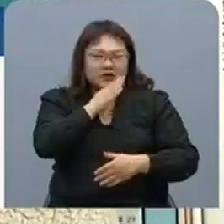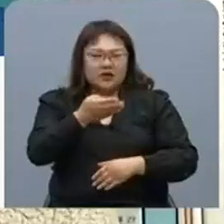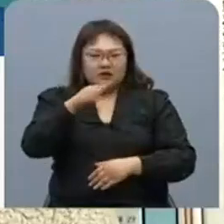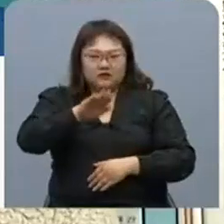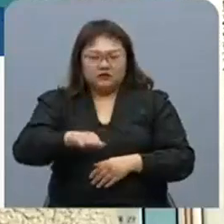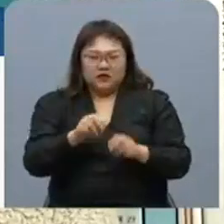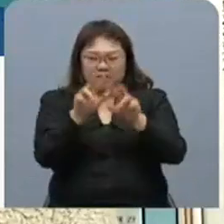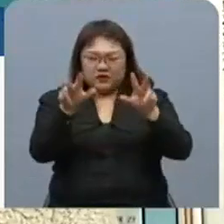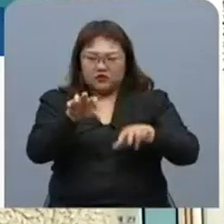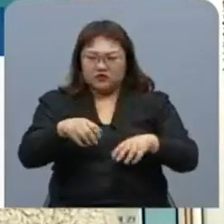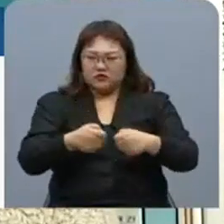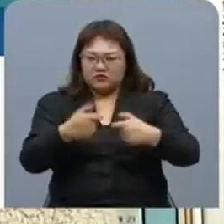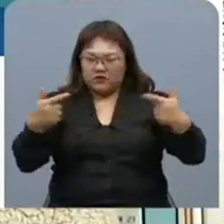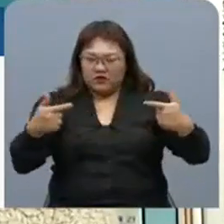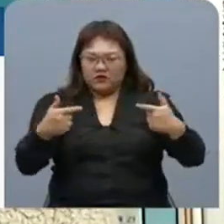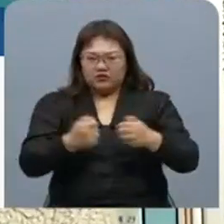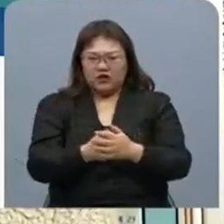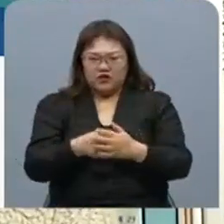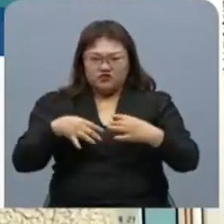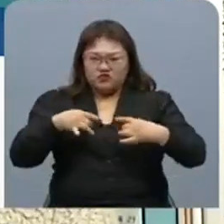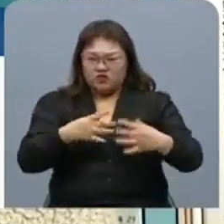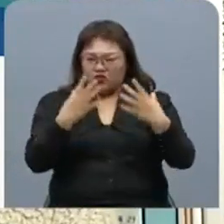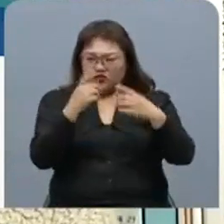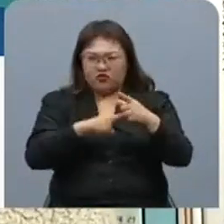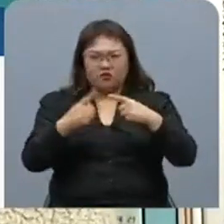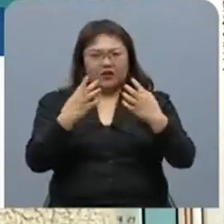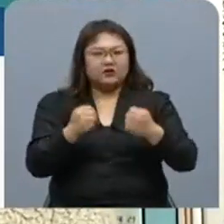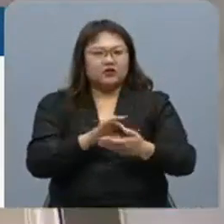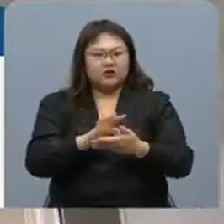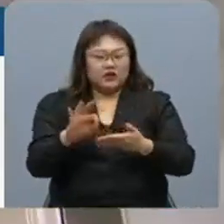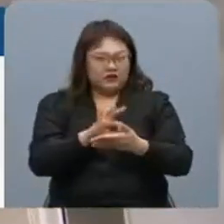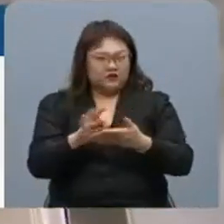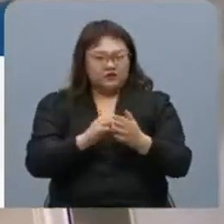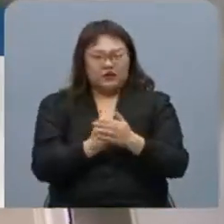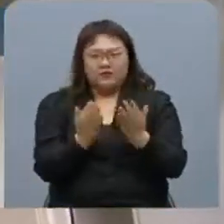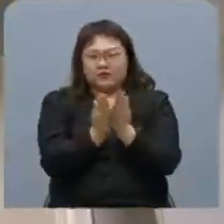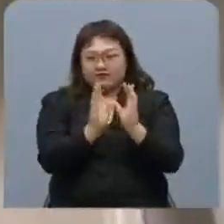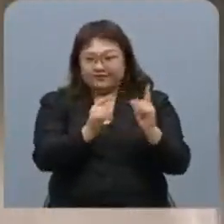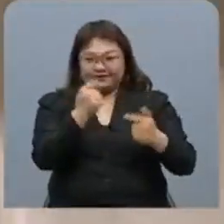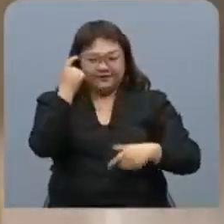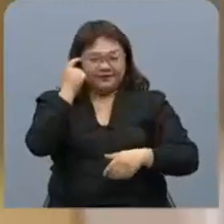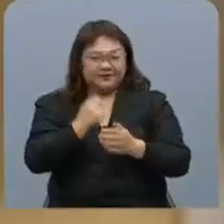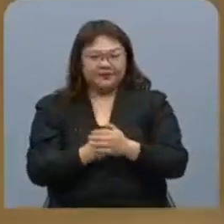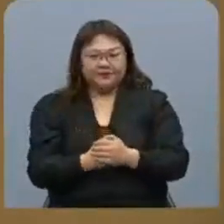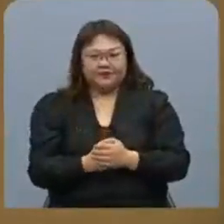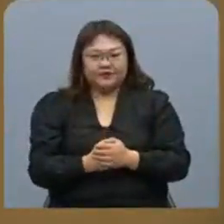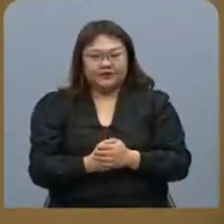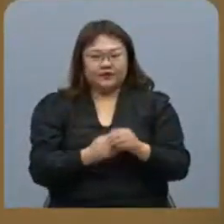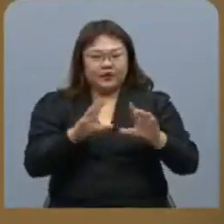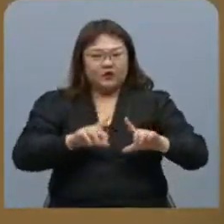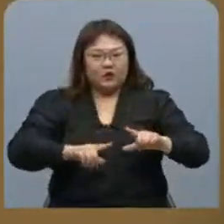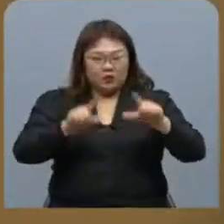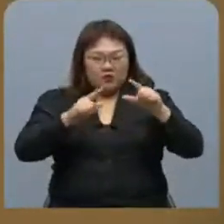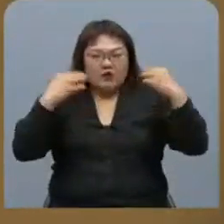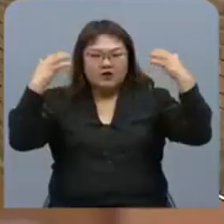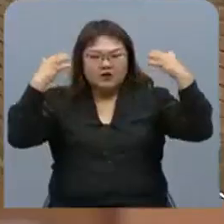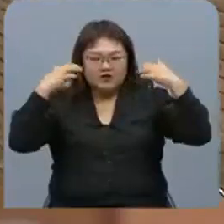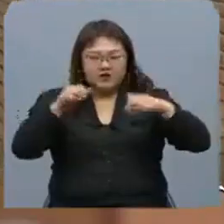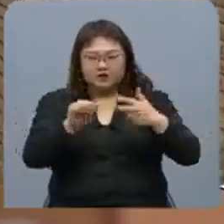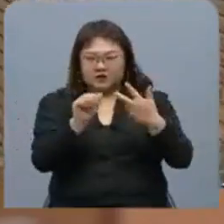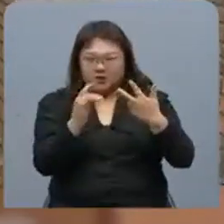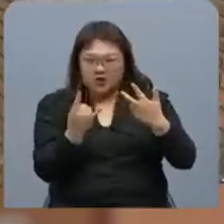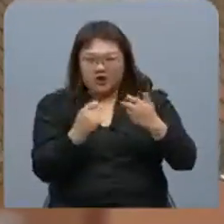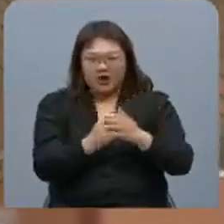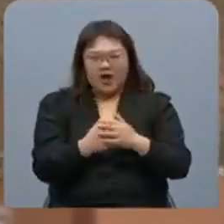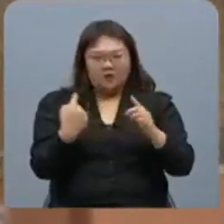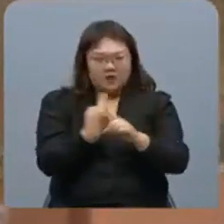발전소를 늘린다거나 화력을 더 많이 사용한다거나 이런 쪽으로 가는 것은 반면 전력 당국은 올여름 전력 수요가 7차례